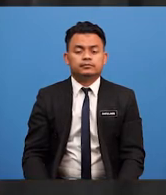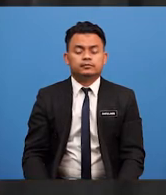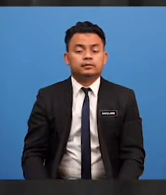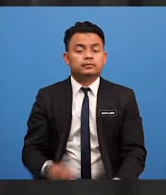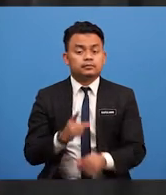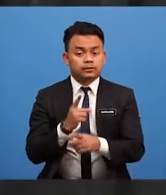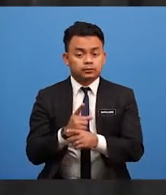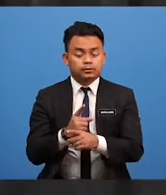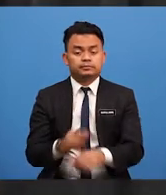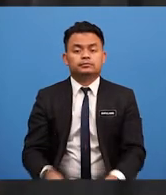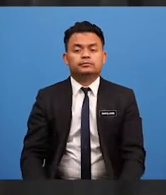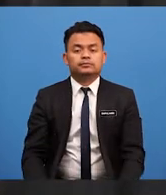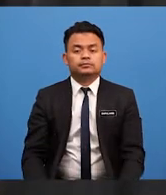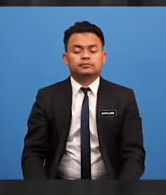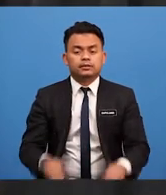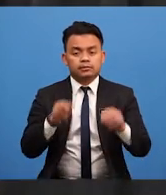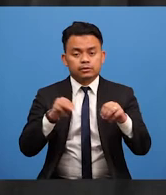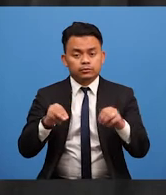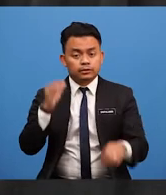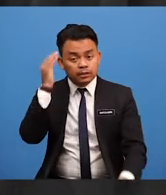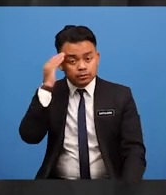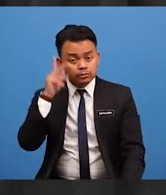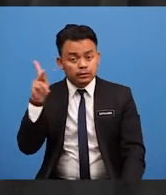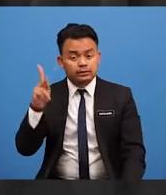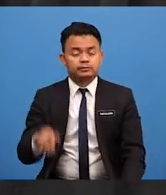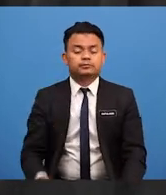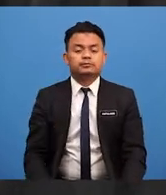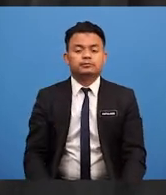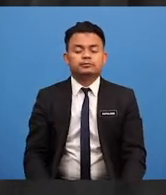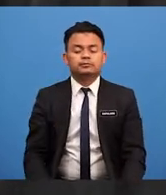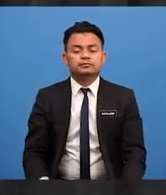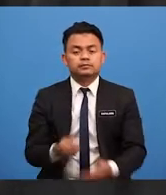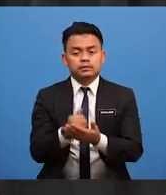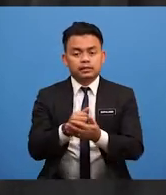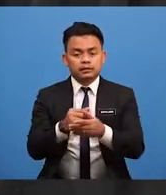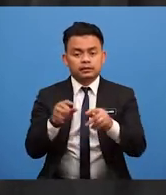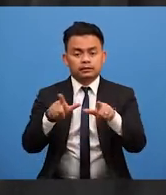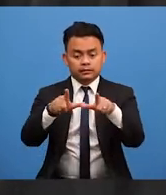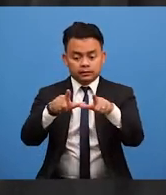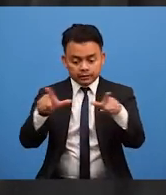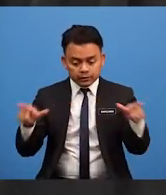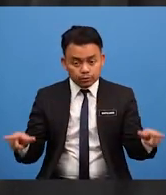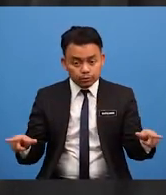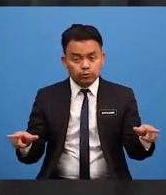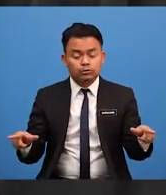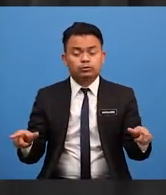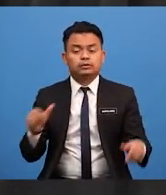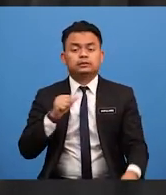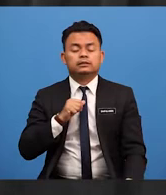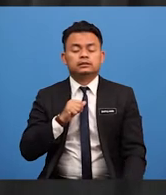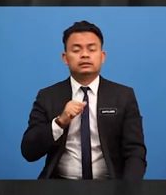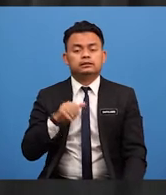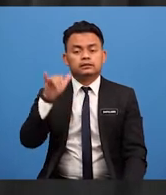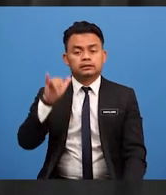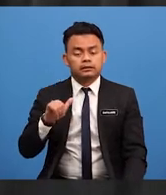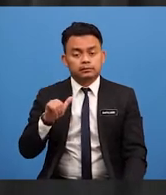betul. Murid-murid pasti sudah tahu kan? Alat pelindungan diri yang perlu dipakai semasa